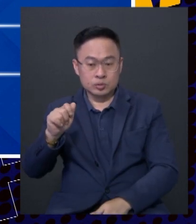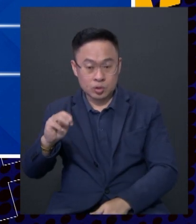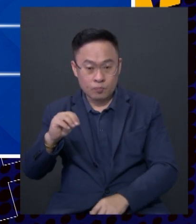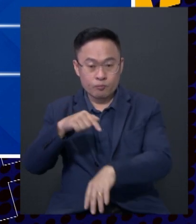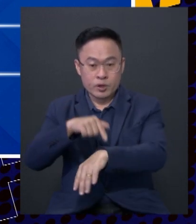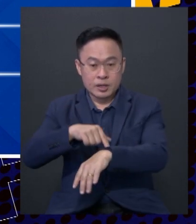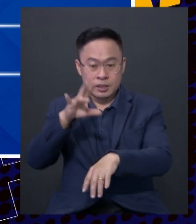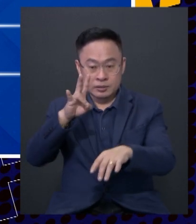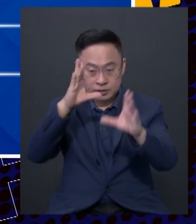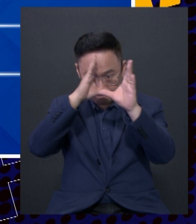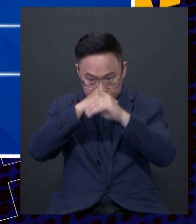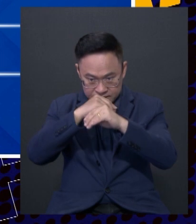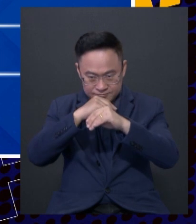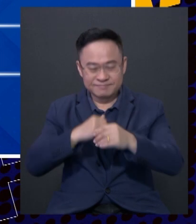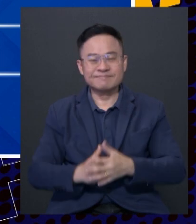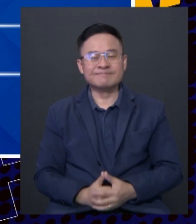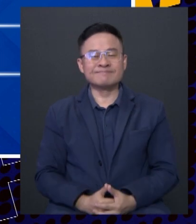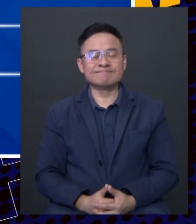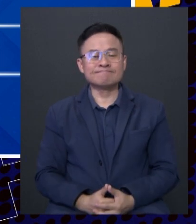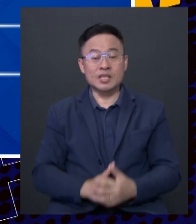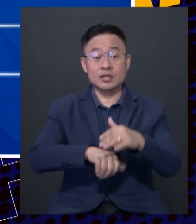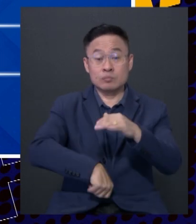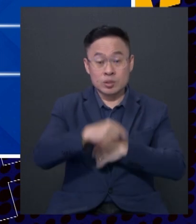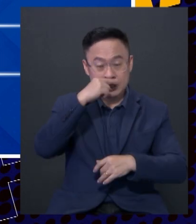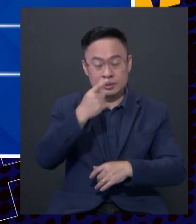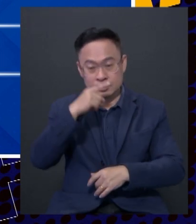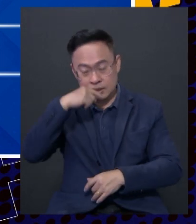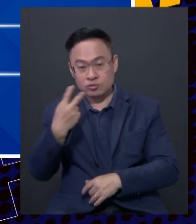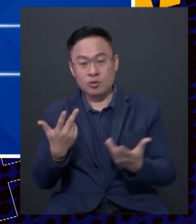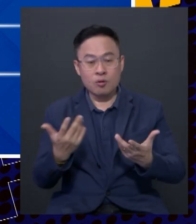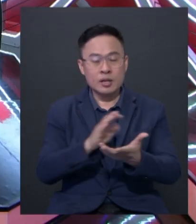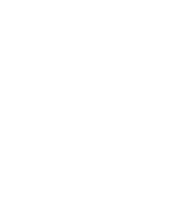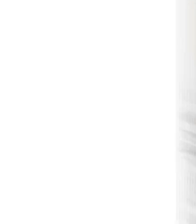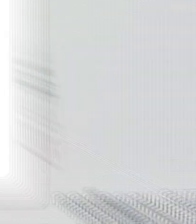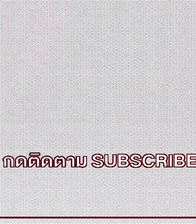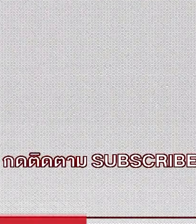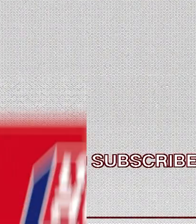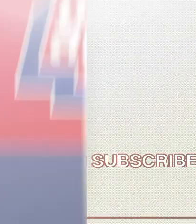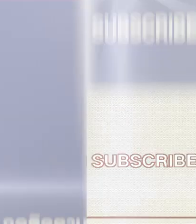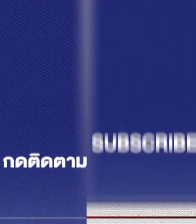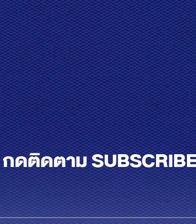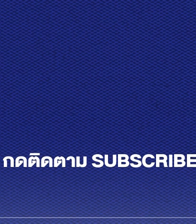ค่ะ ฟุตบอลลีกก็จัดเต็มเรียบร้อยนะครับทั้งลีกหลักแล้วก็ลีกรองครับ